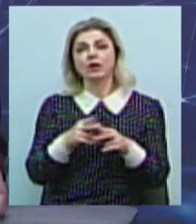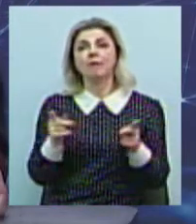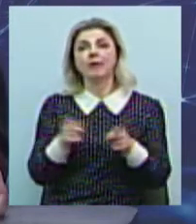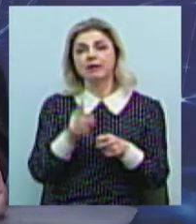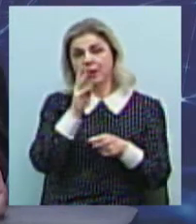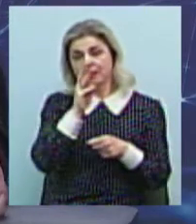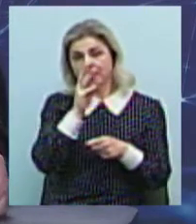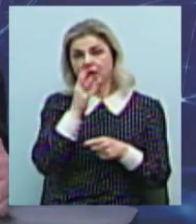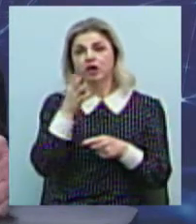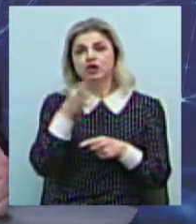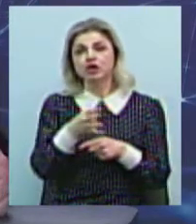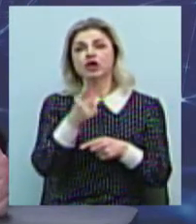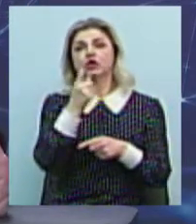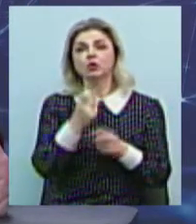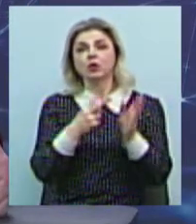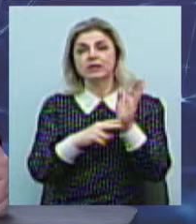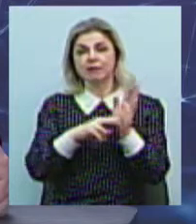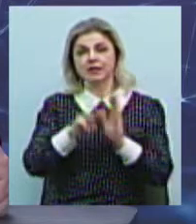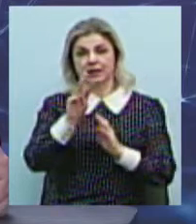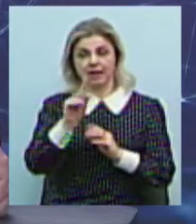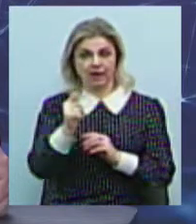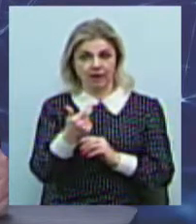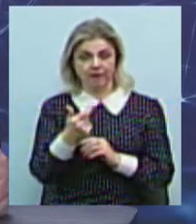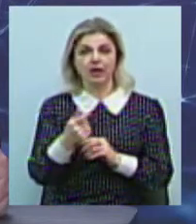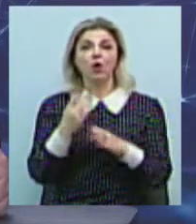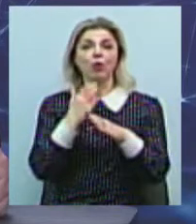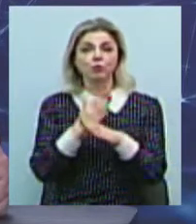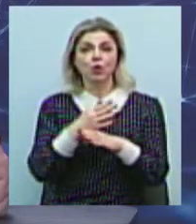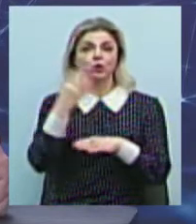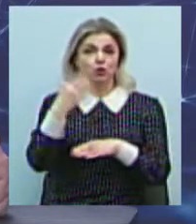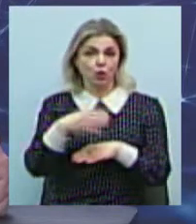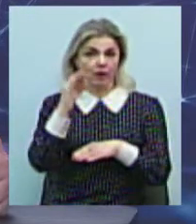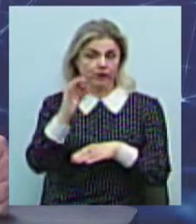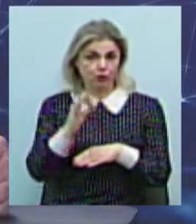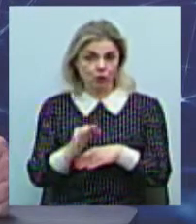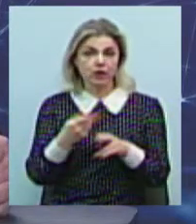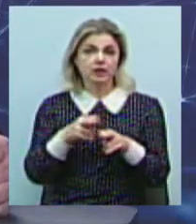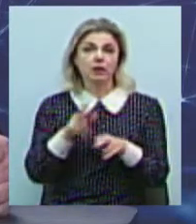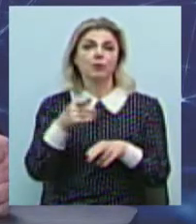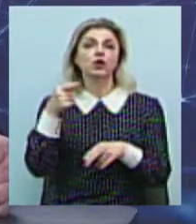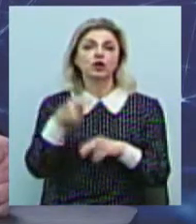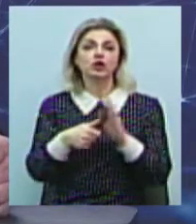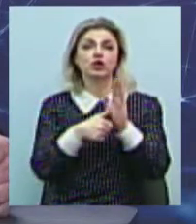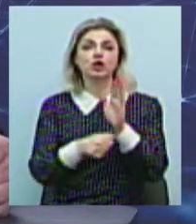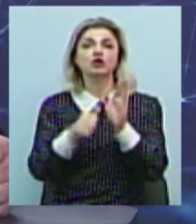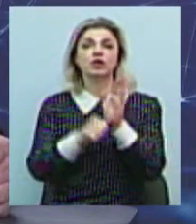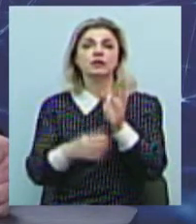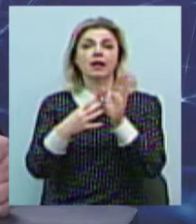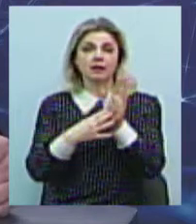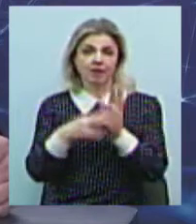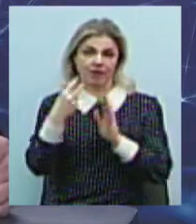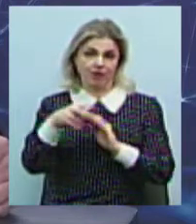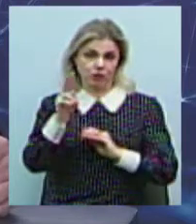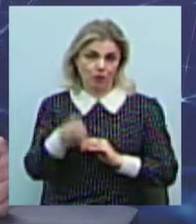мінімальна заробітна плата 4173 гривні. От помноживши на 40%, це буде 1669, 20